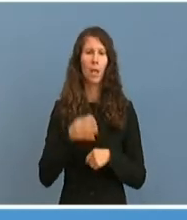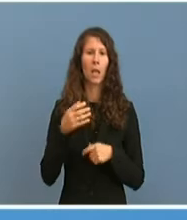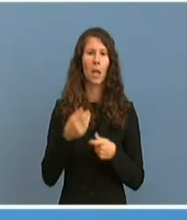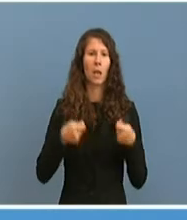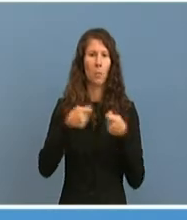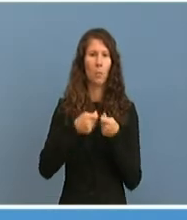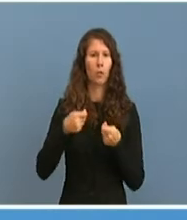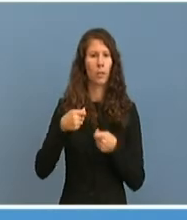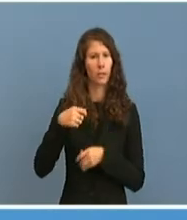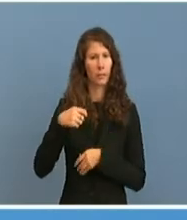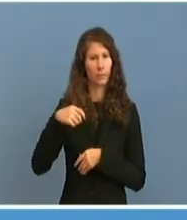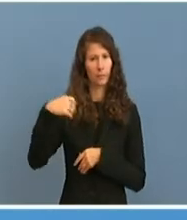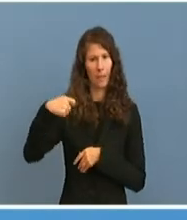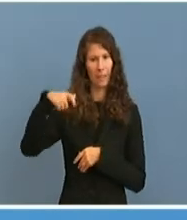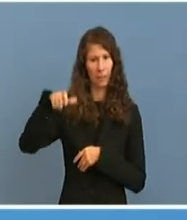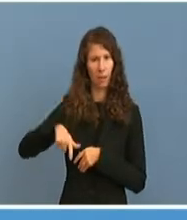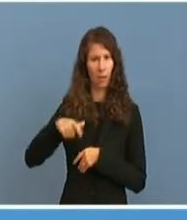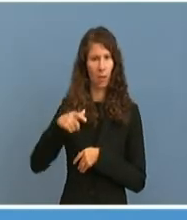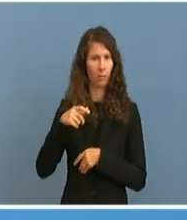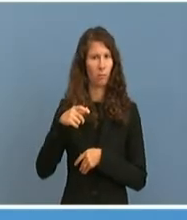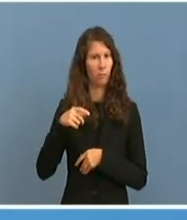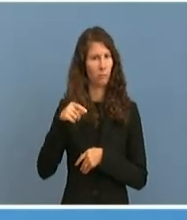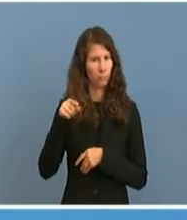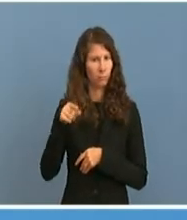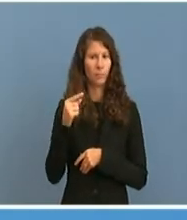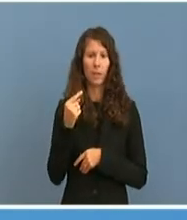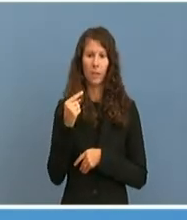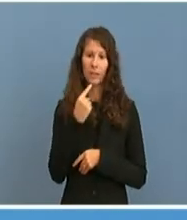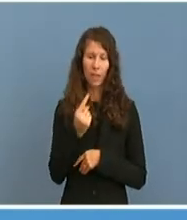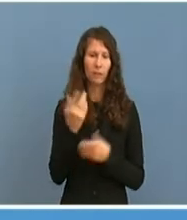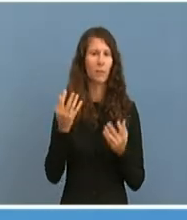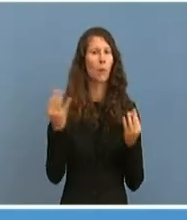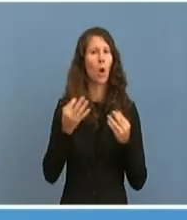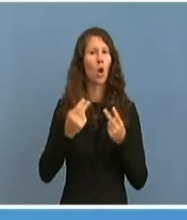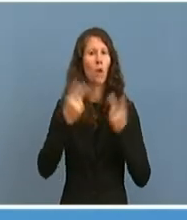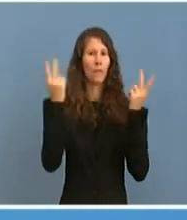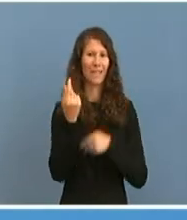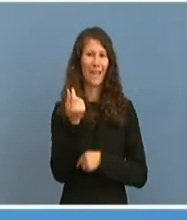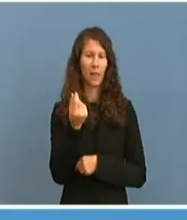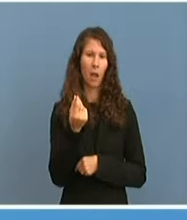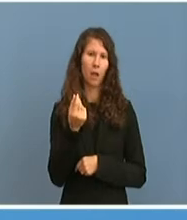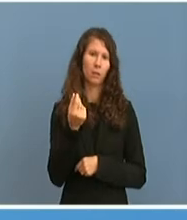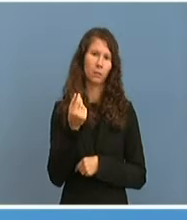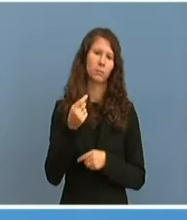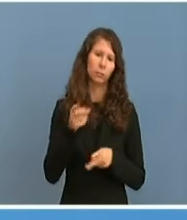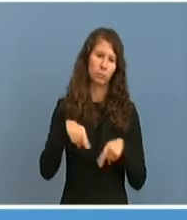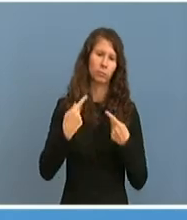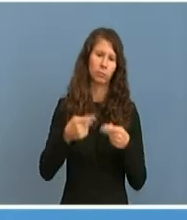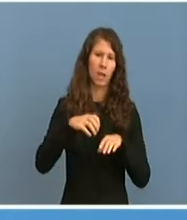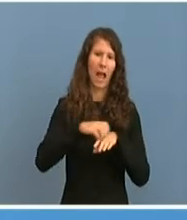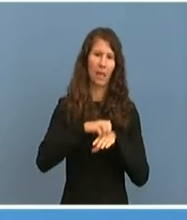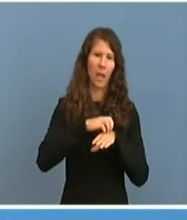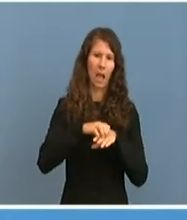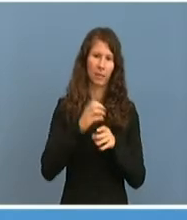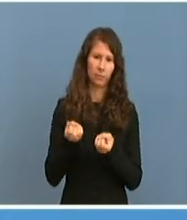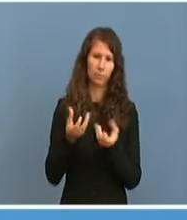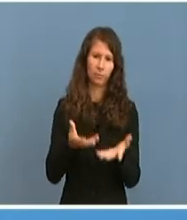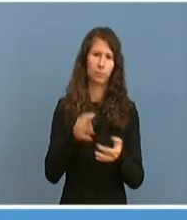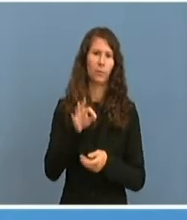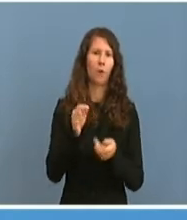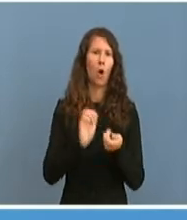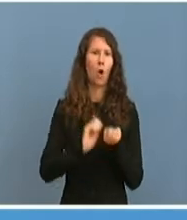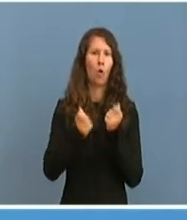darunter versteht, dass es öffentliche Gelder sein müssen, mit denen Anreize gesetzt werden für diese Investitionsentscheidung und für den